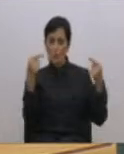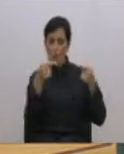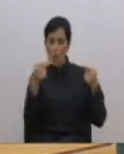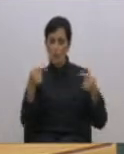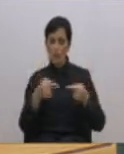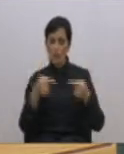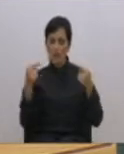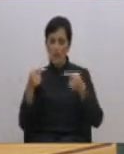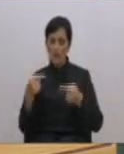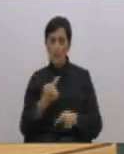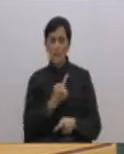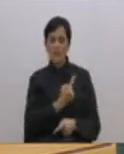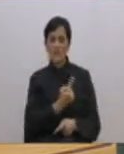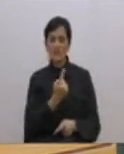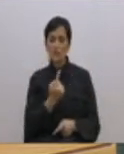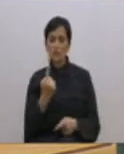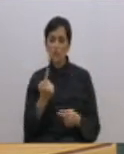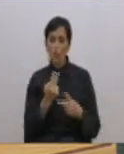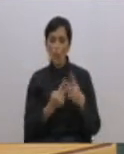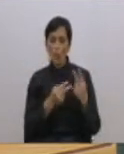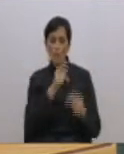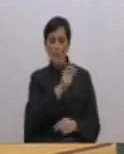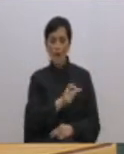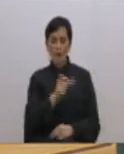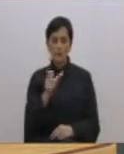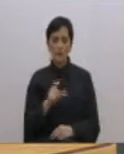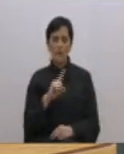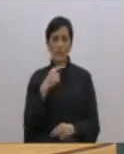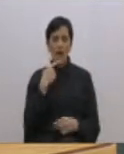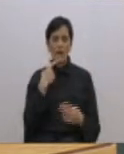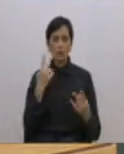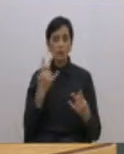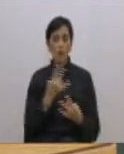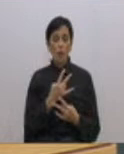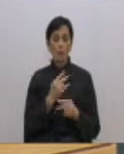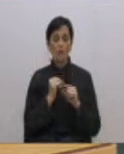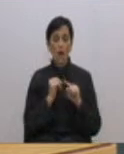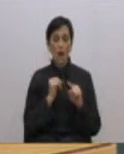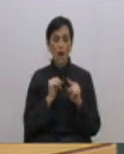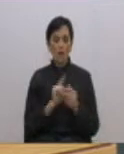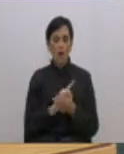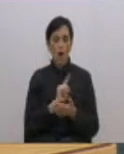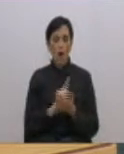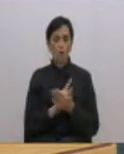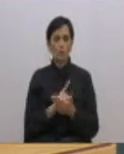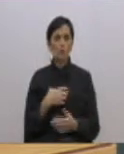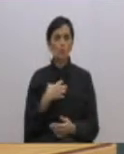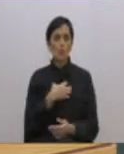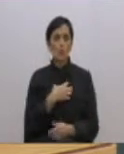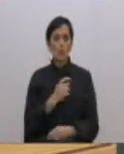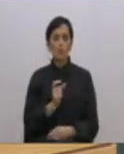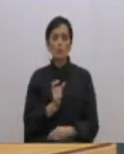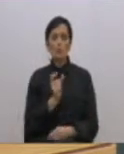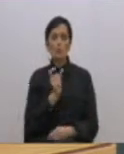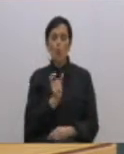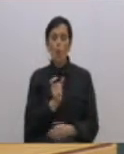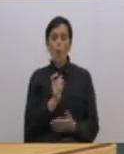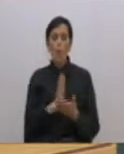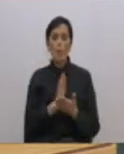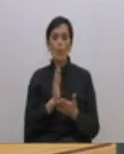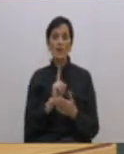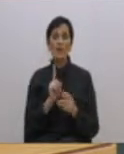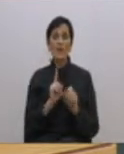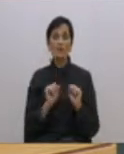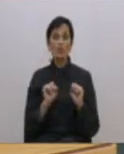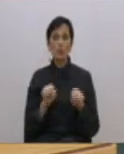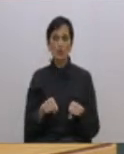თვითოულ შეავარდებულზე და რა თქმა უნდა აქ აუცილებელ და უმთავრეს კომპონენტს წარმოადგენს, რაც